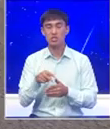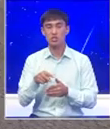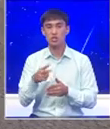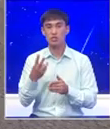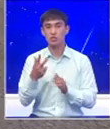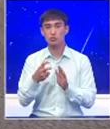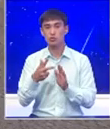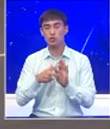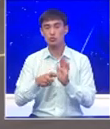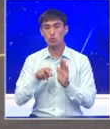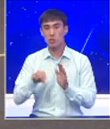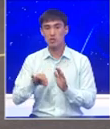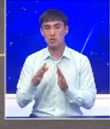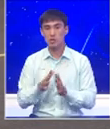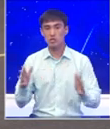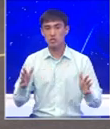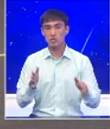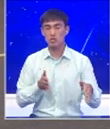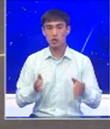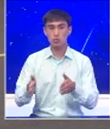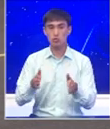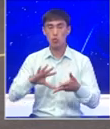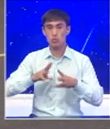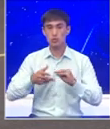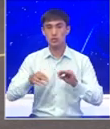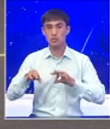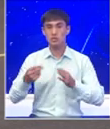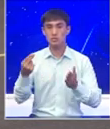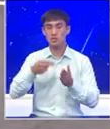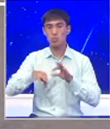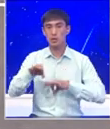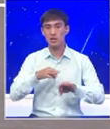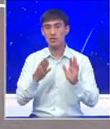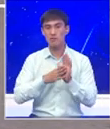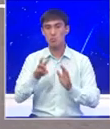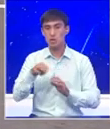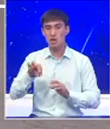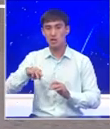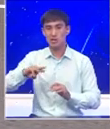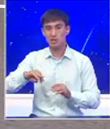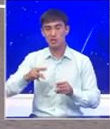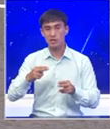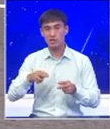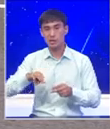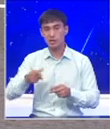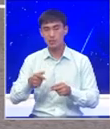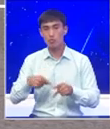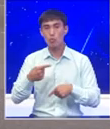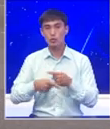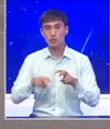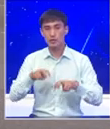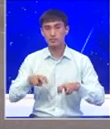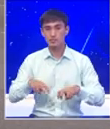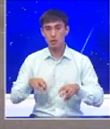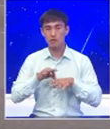метров, а также расширили рулежную дорожку. Общая стоимость проекта превышает 9 миллиардов тенге. После реконструкции авиационная администрация